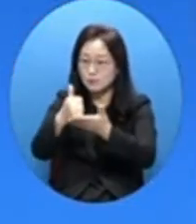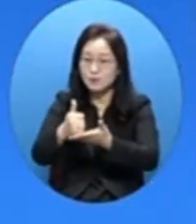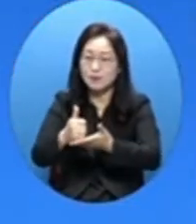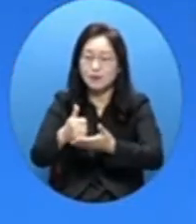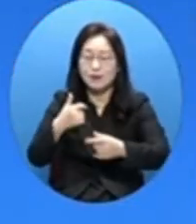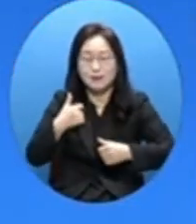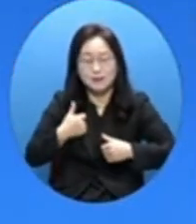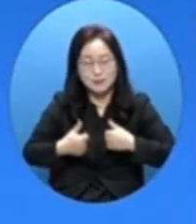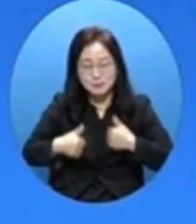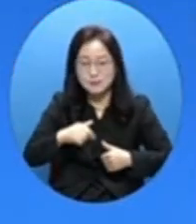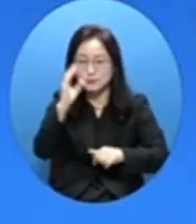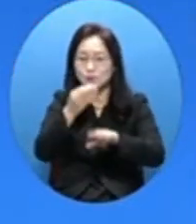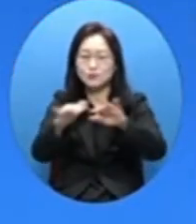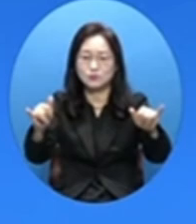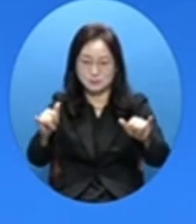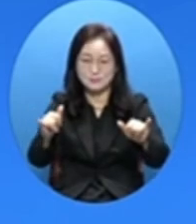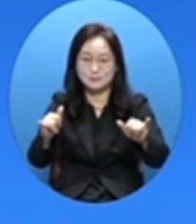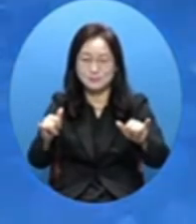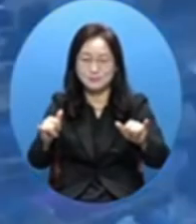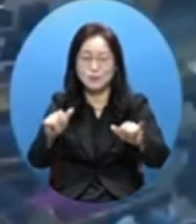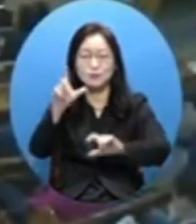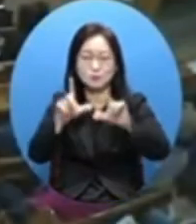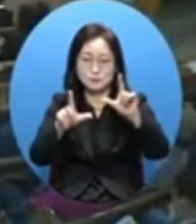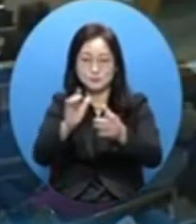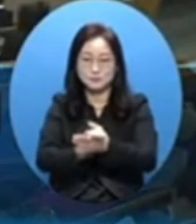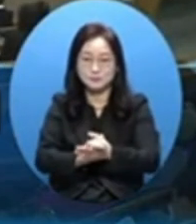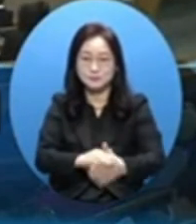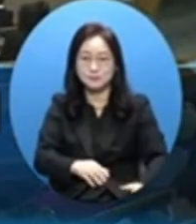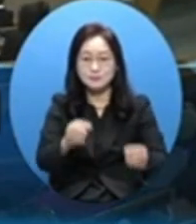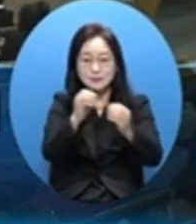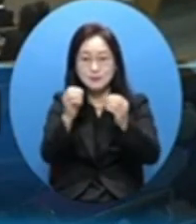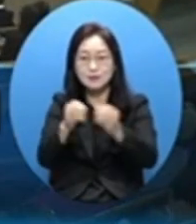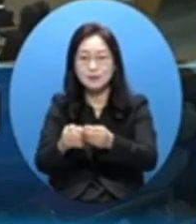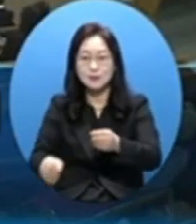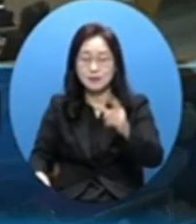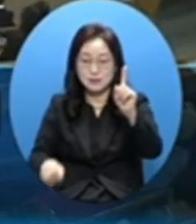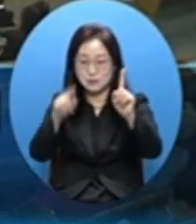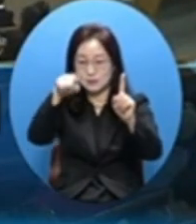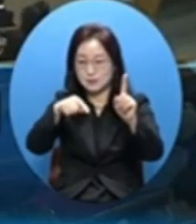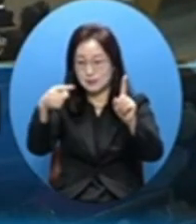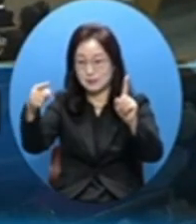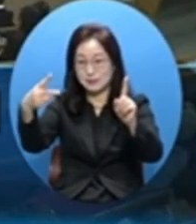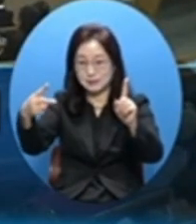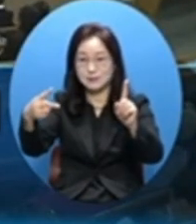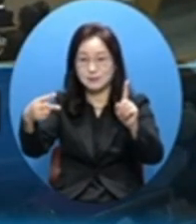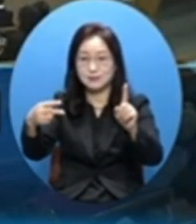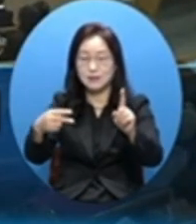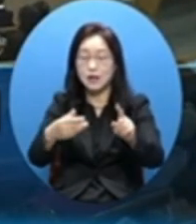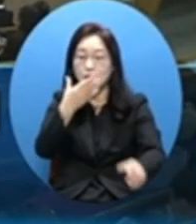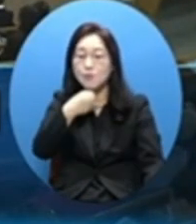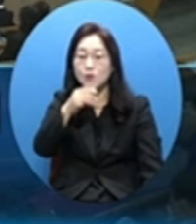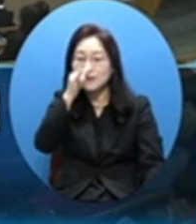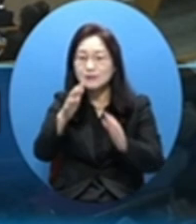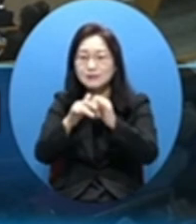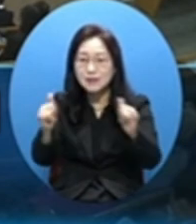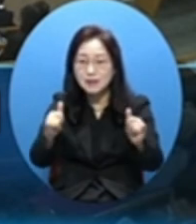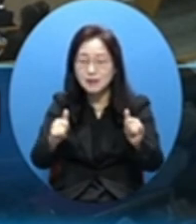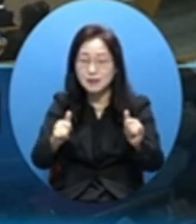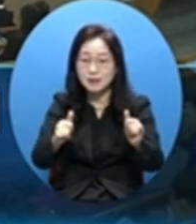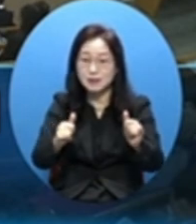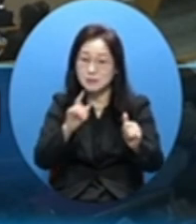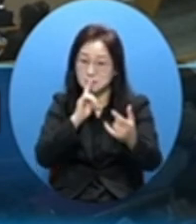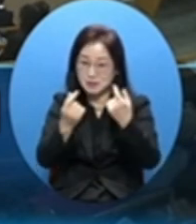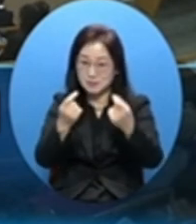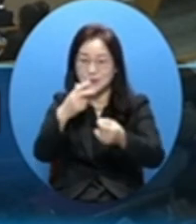기뻐하시는 성도들이었습니다. 성경은 말씀합니다. 시편 1절로 2절입니다. 1편 1절 2절에 복 있는 사람은 이같이